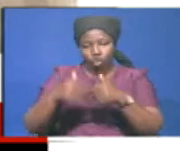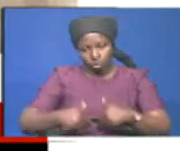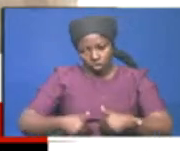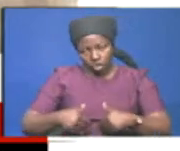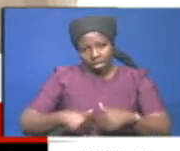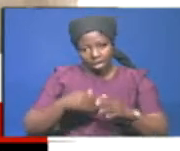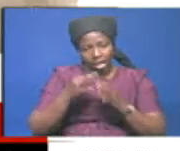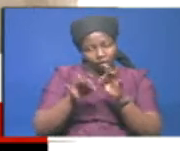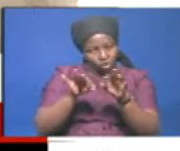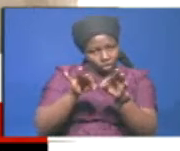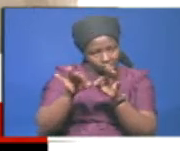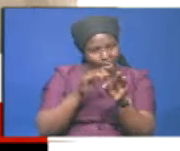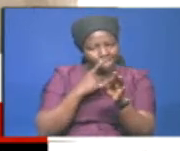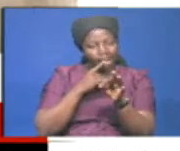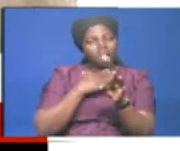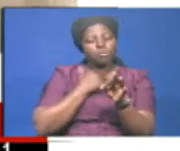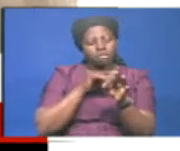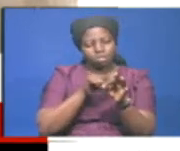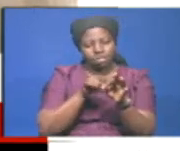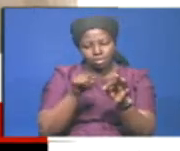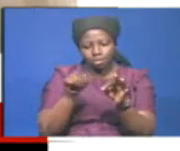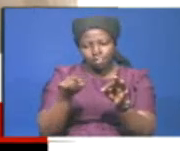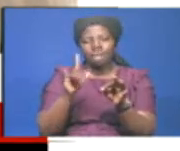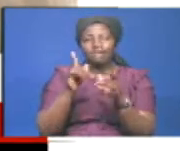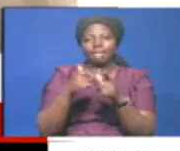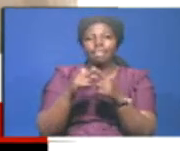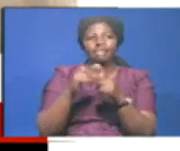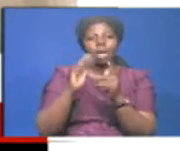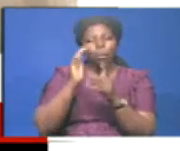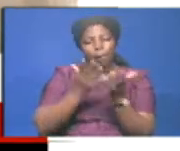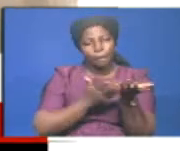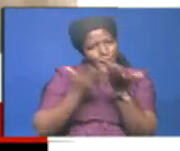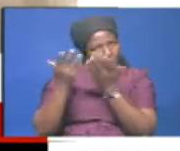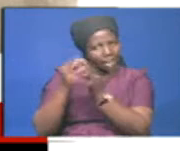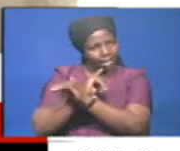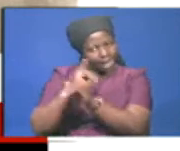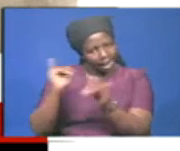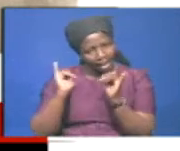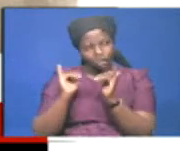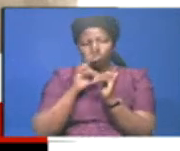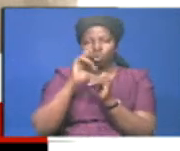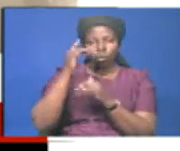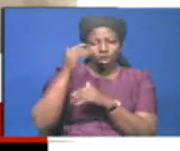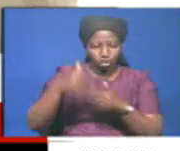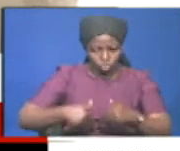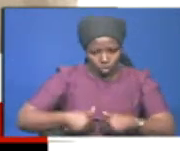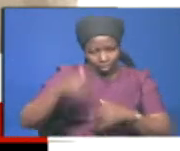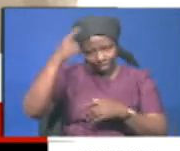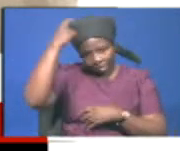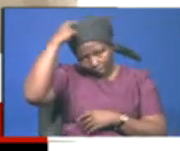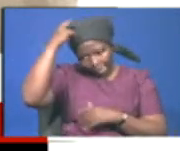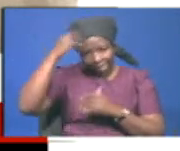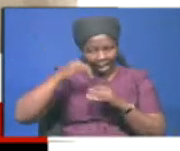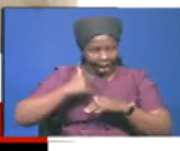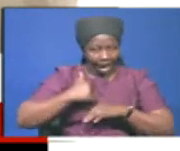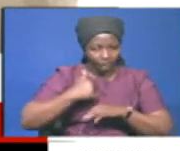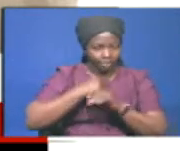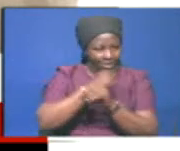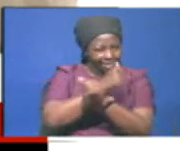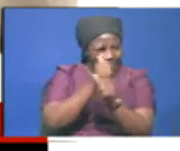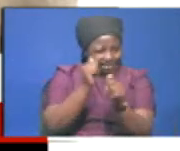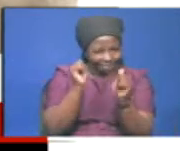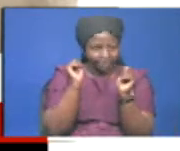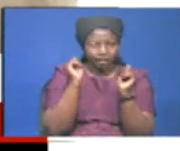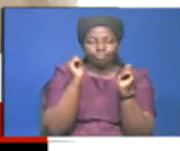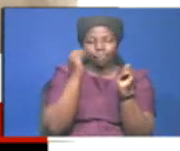siku atakuletea kama amechanganya. Kwa hivyo vijana wako na akili na wanajua, kwa sababu wengi wameenda shule, na